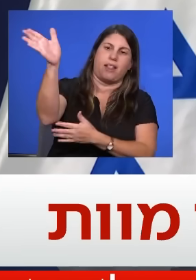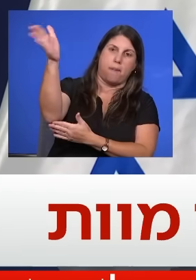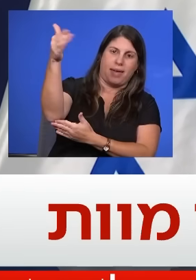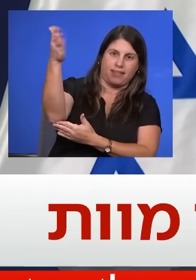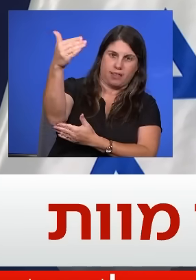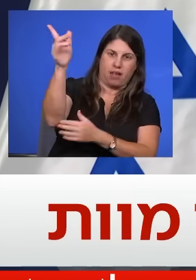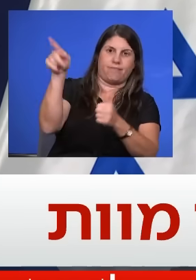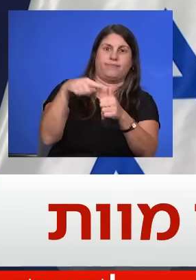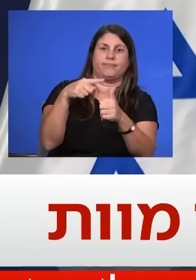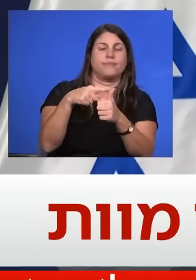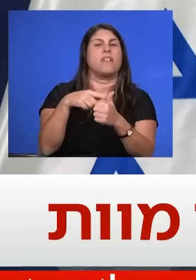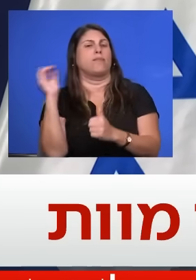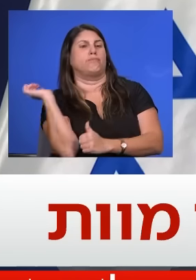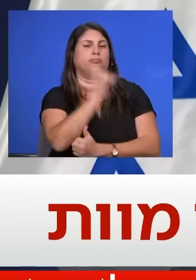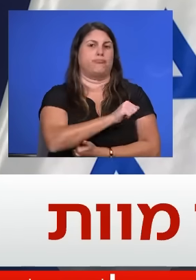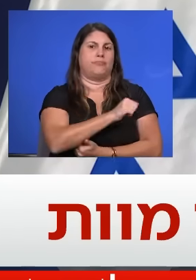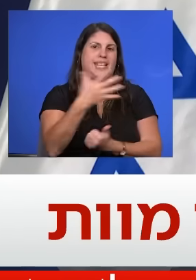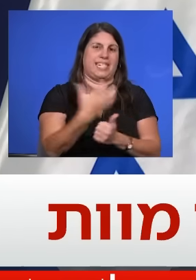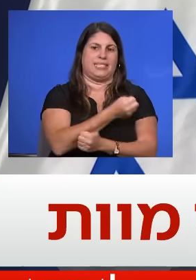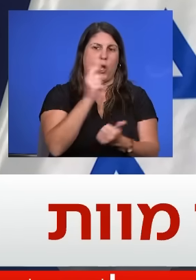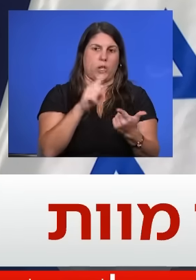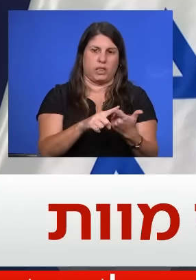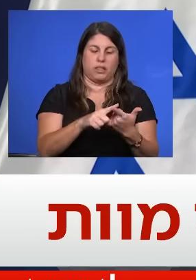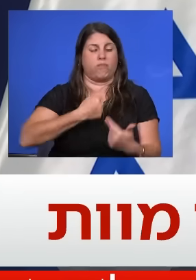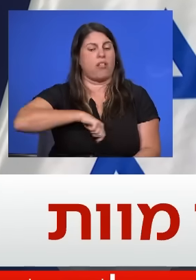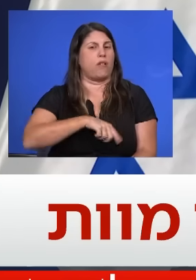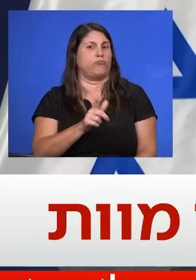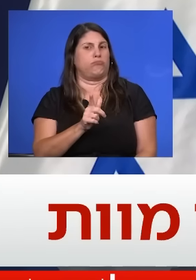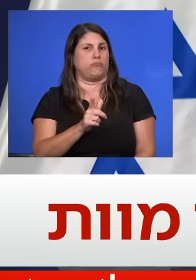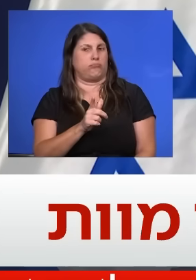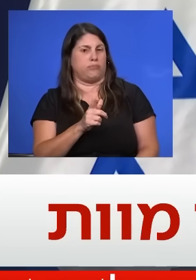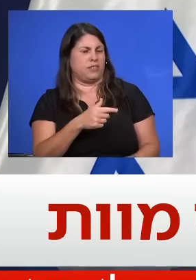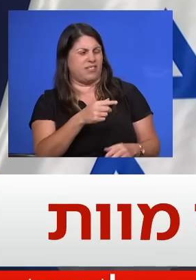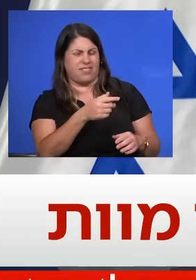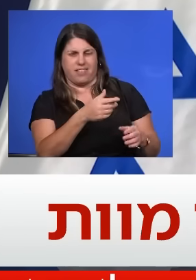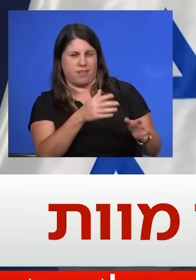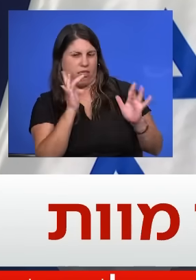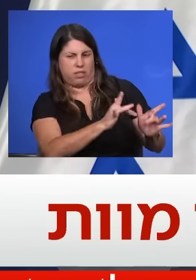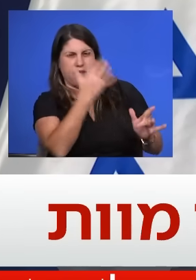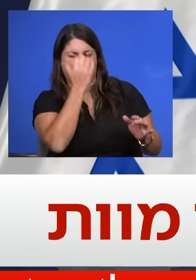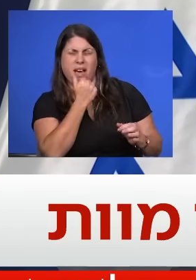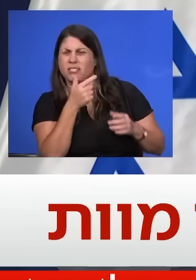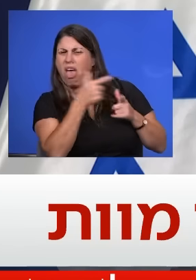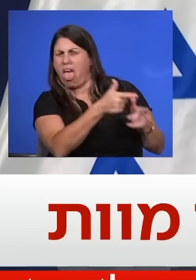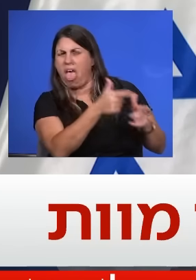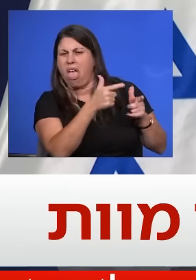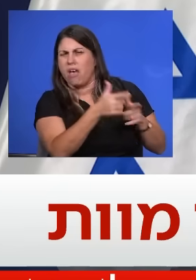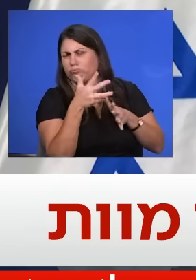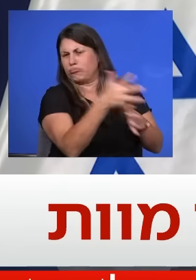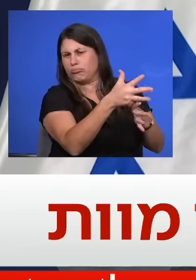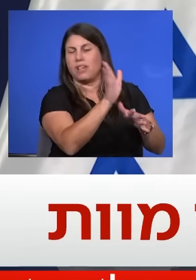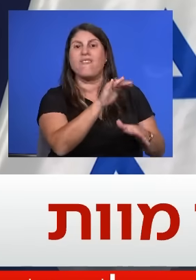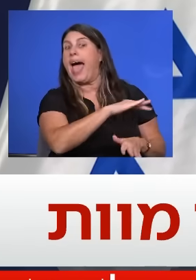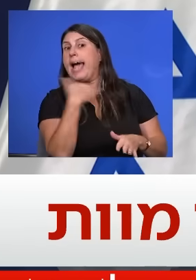הניצחון. אנחנו ממטירים על החמאס אש תופת. כבר חיסלנו אלפי מחבלים, וזאת